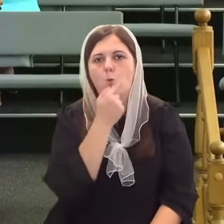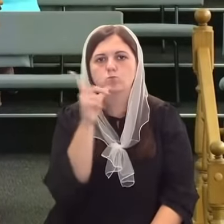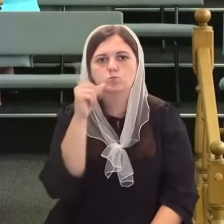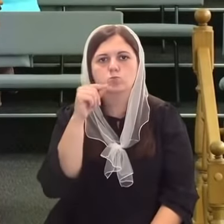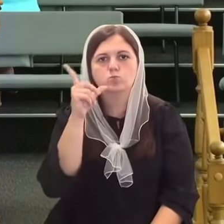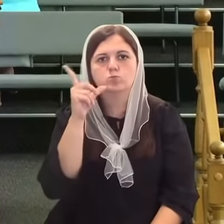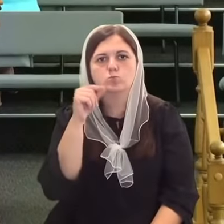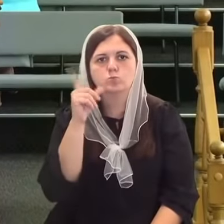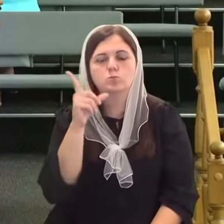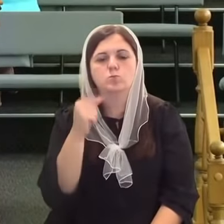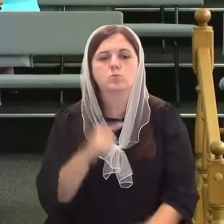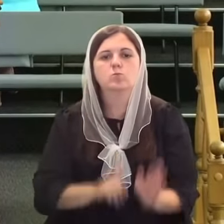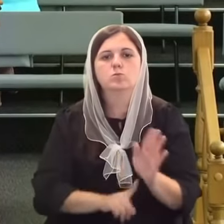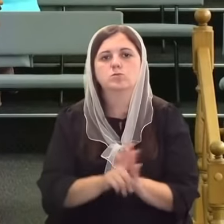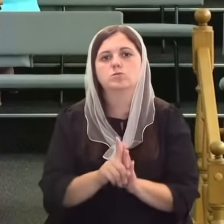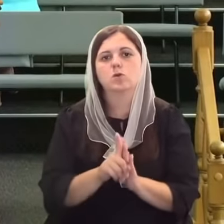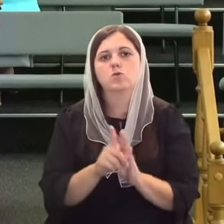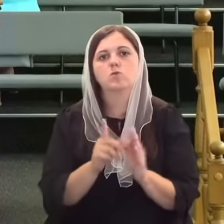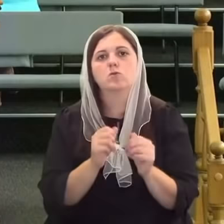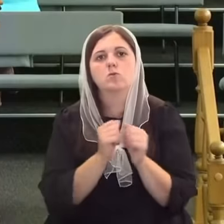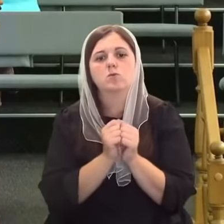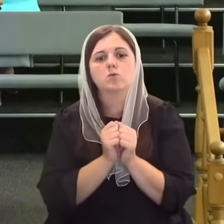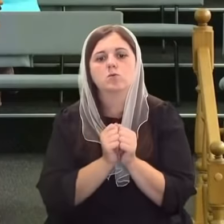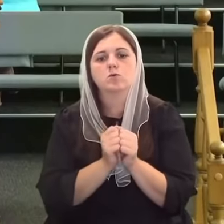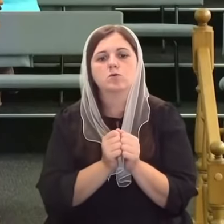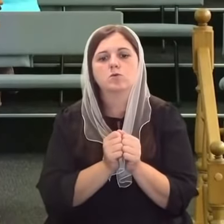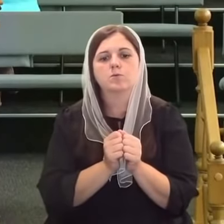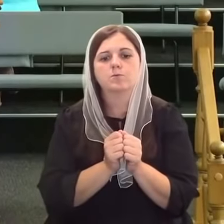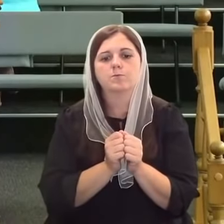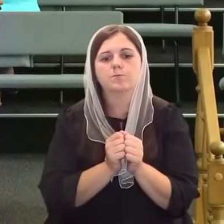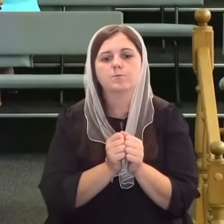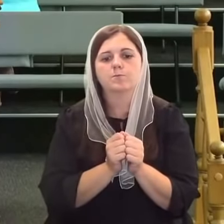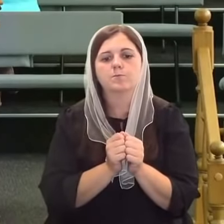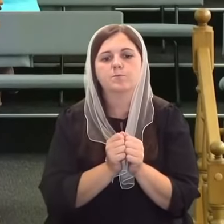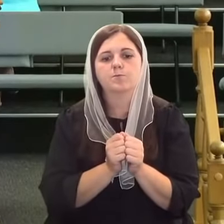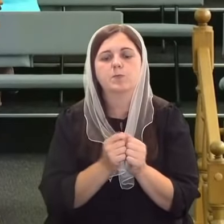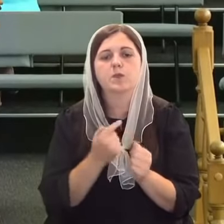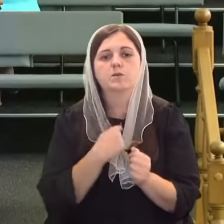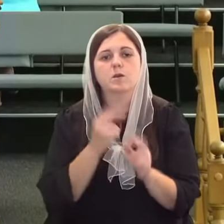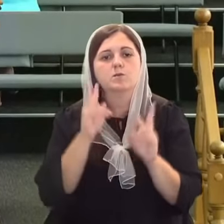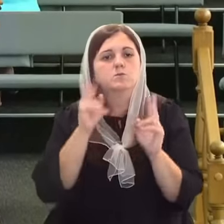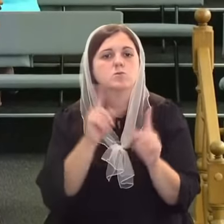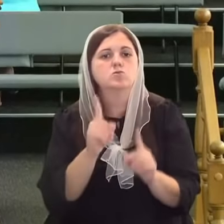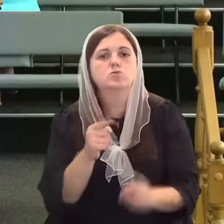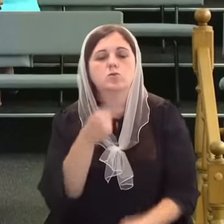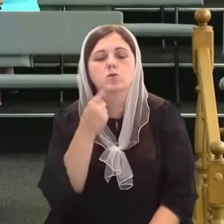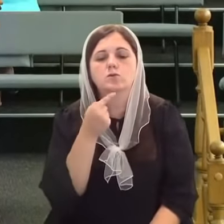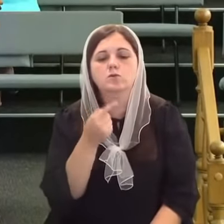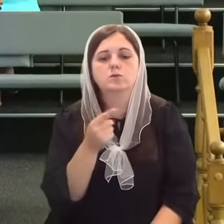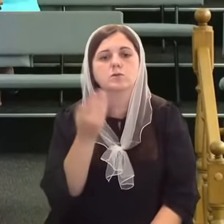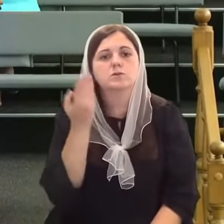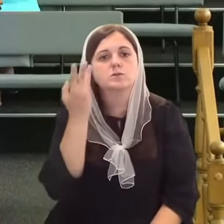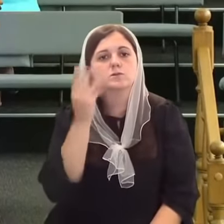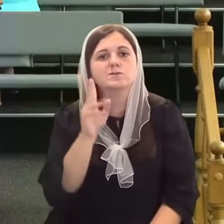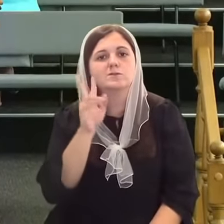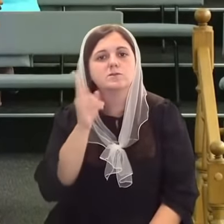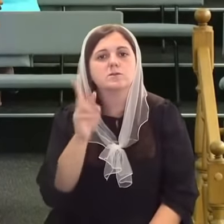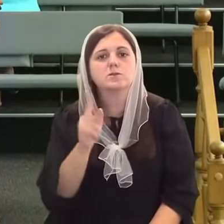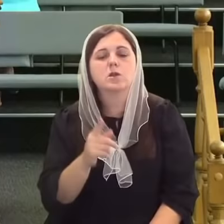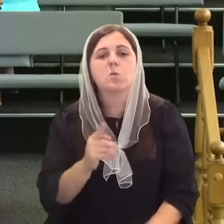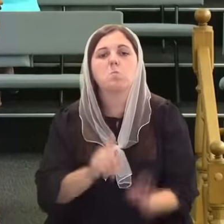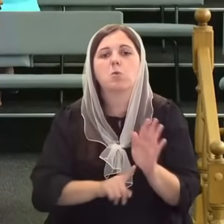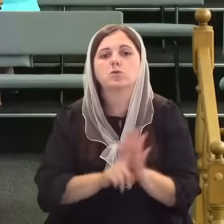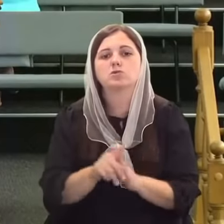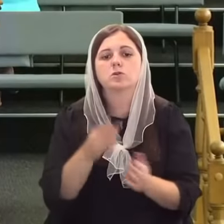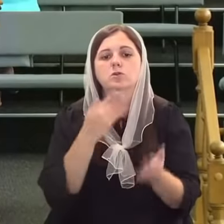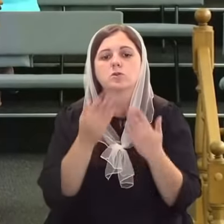глаза, начинаю молиться, у меня нету шпаргалки. Я не знаю, что говорить, я не знаю, как завести беседу